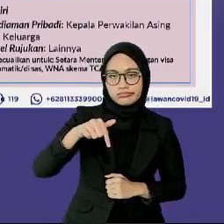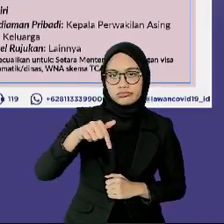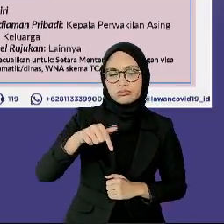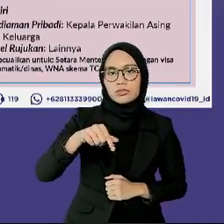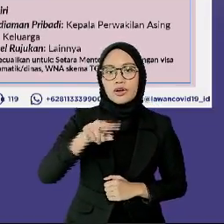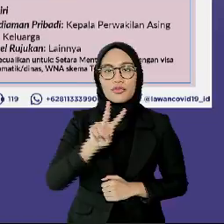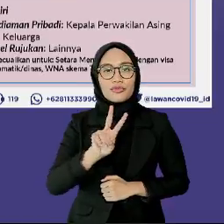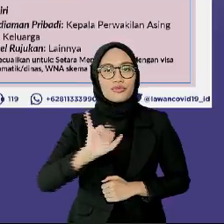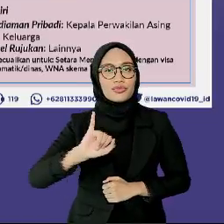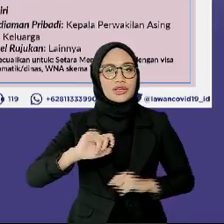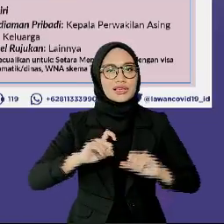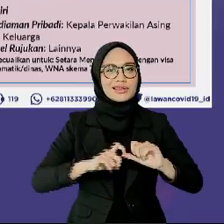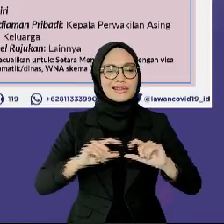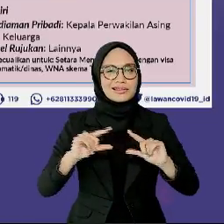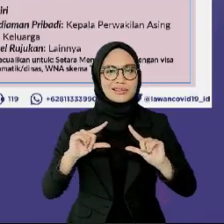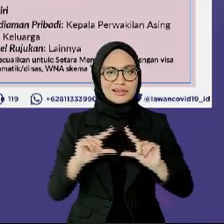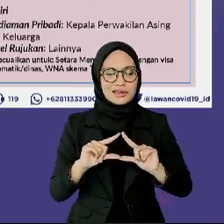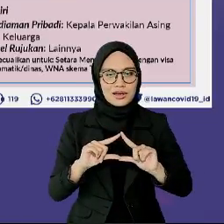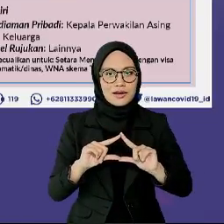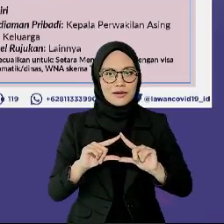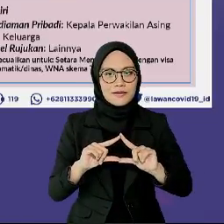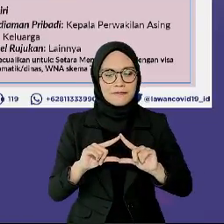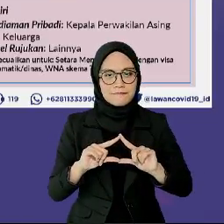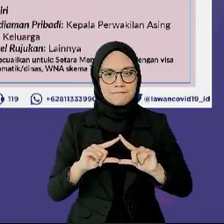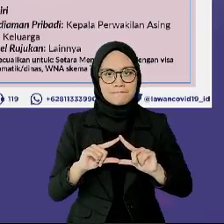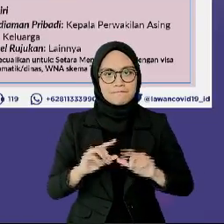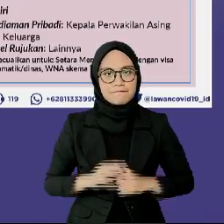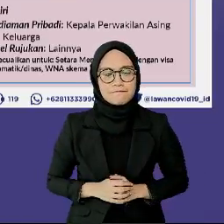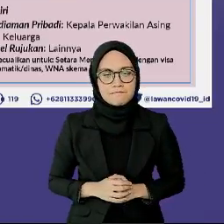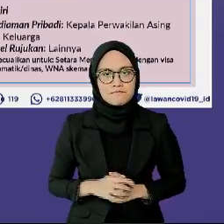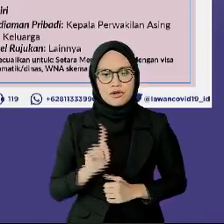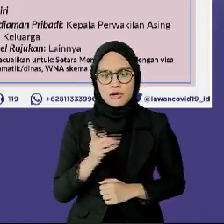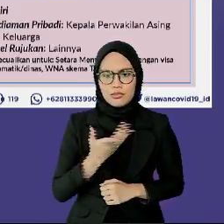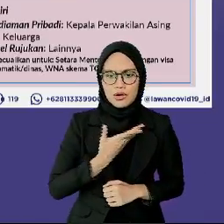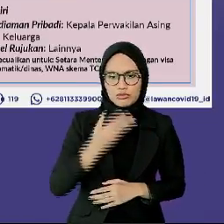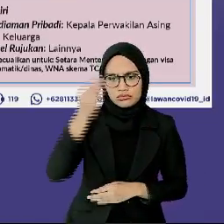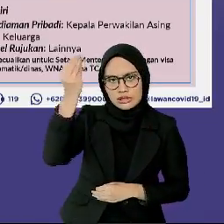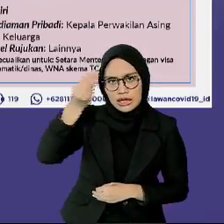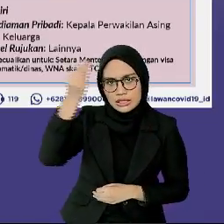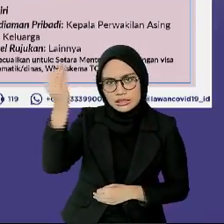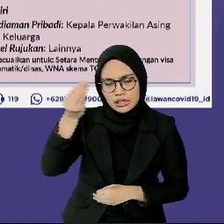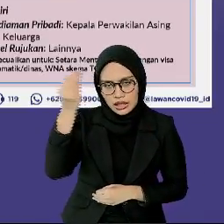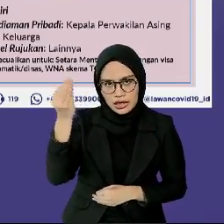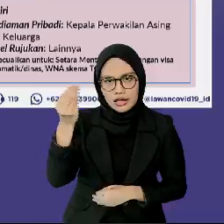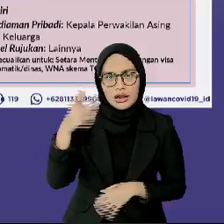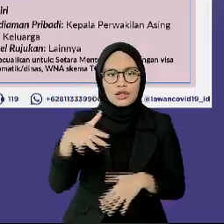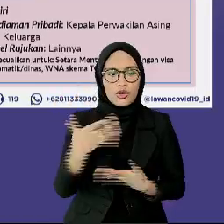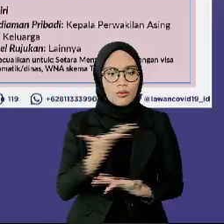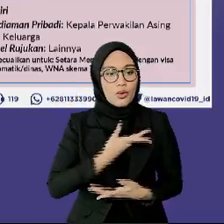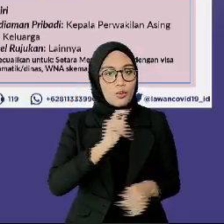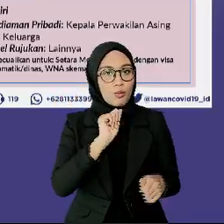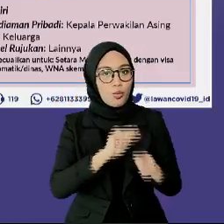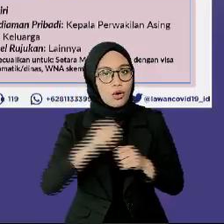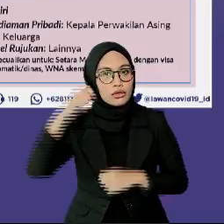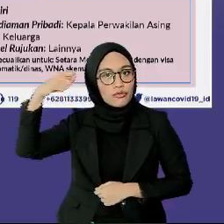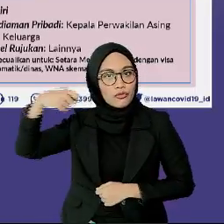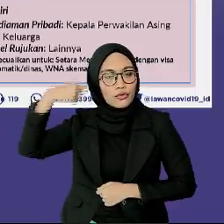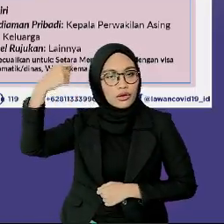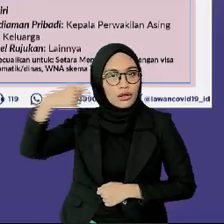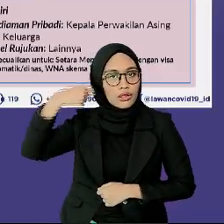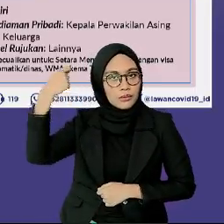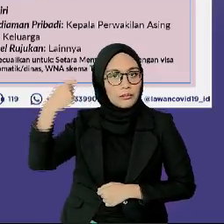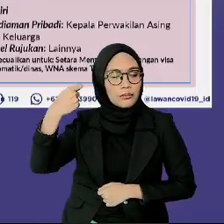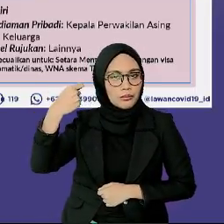pemberian visa diizinkan untuk pelaku perjalanan dengan tujuan wisata dan pembuatan film, termasuk dalam